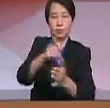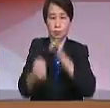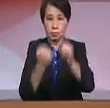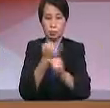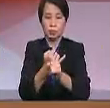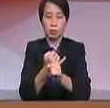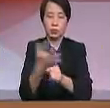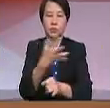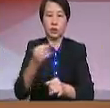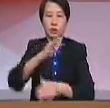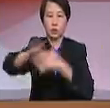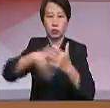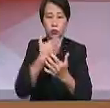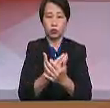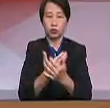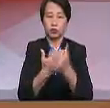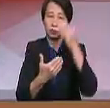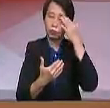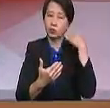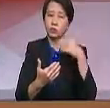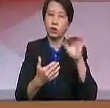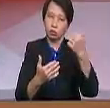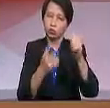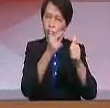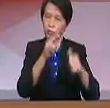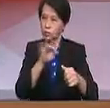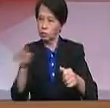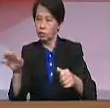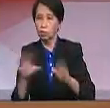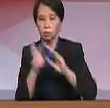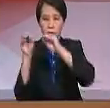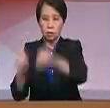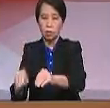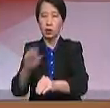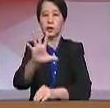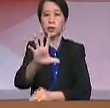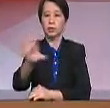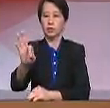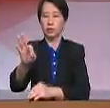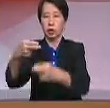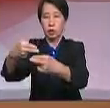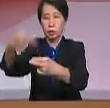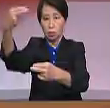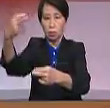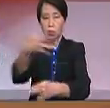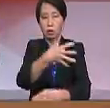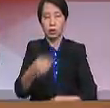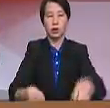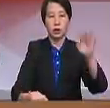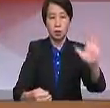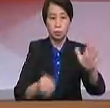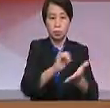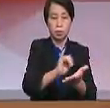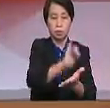dan kesemua mereka ditempatkan di 59 hotel dan 5 institut latihan